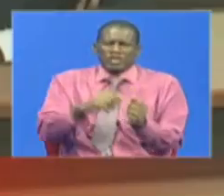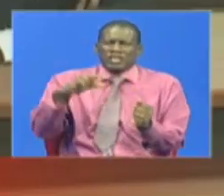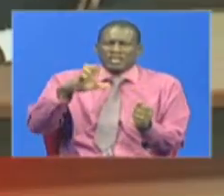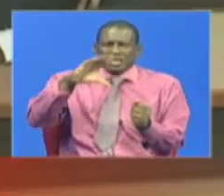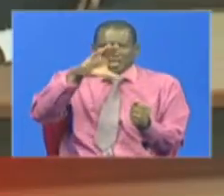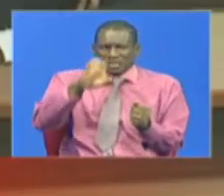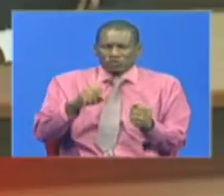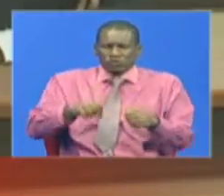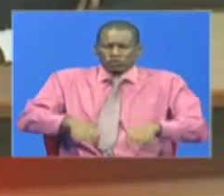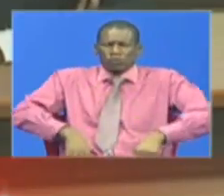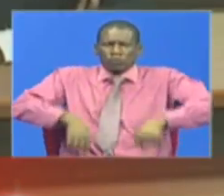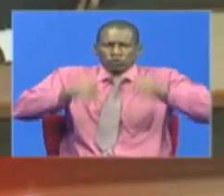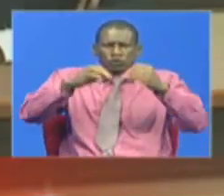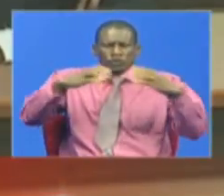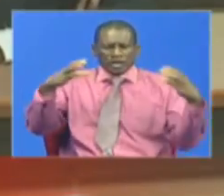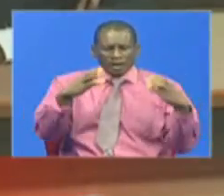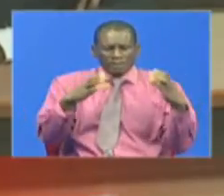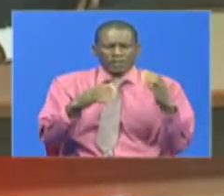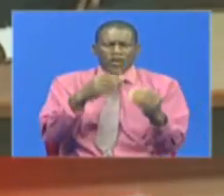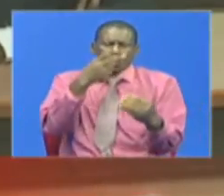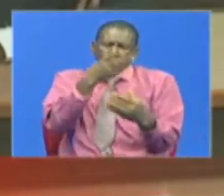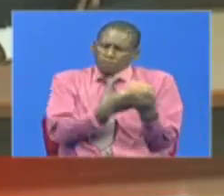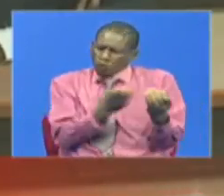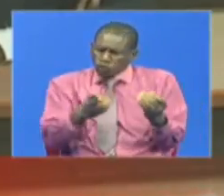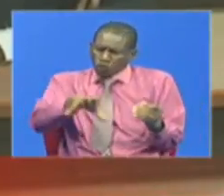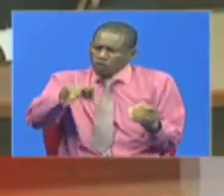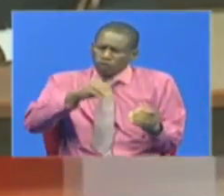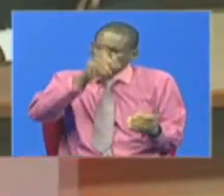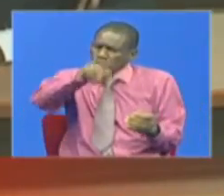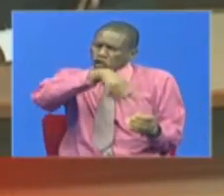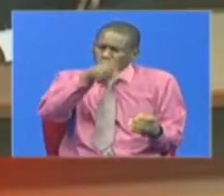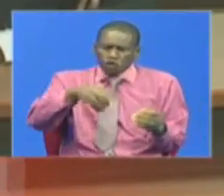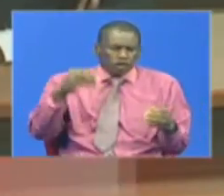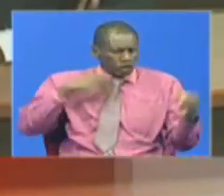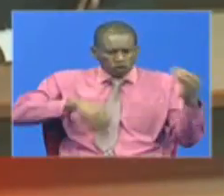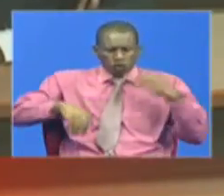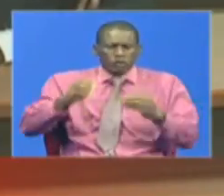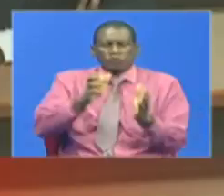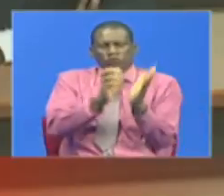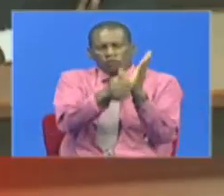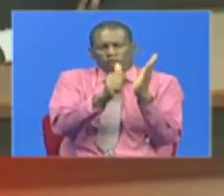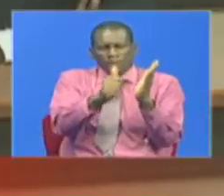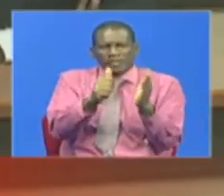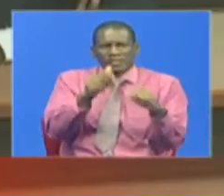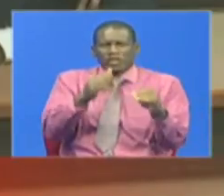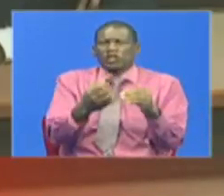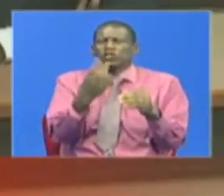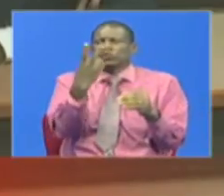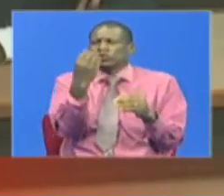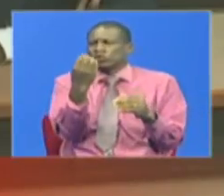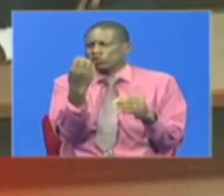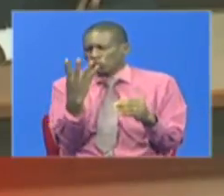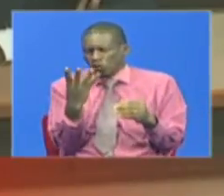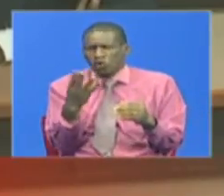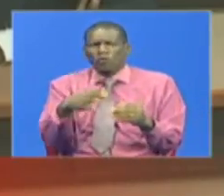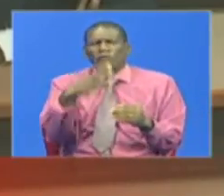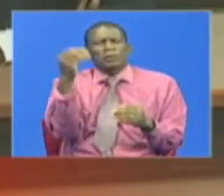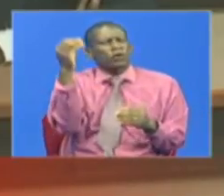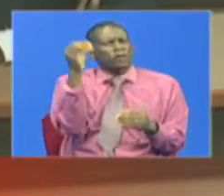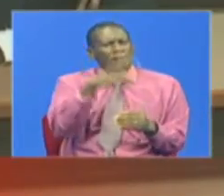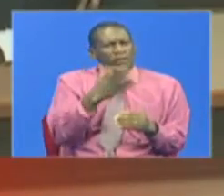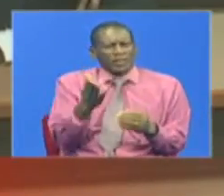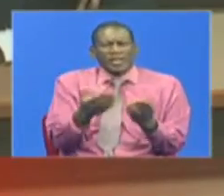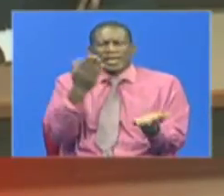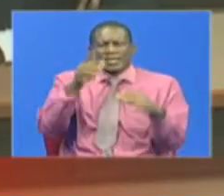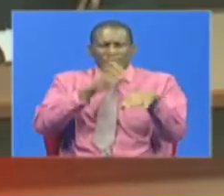General baada ya wili hao kupatikana na hatia ya sakata ya mahindi katika mwaka wa 2004. Kwa hivyo tutakuwa tukirejea kule muda wote kutoka sasa hukumu